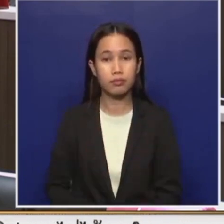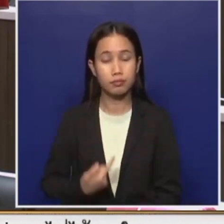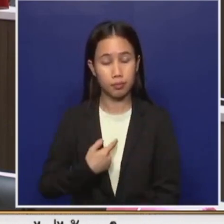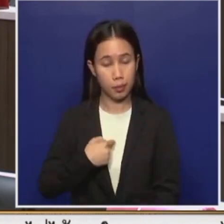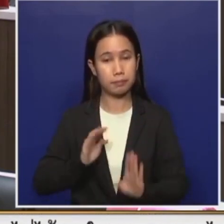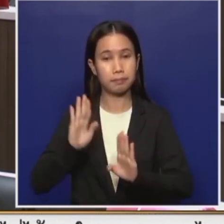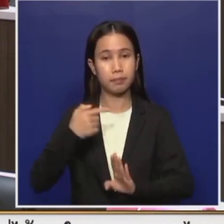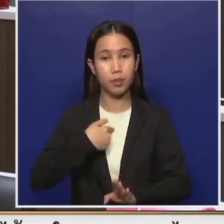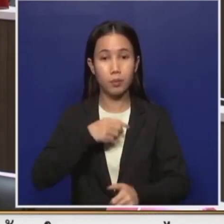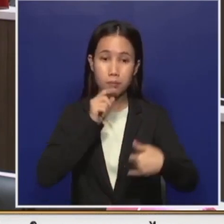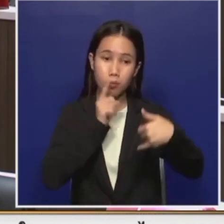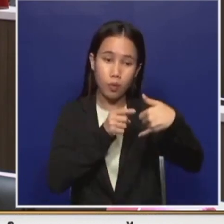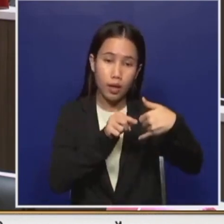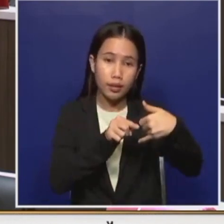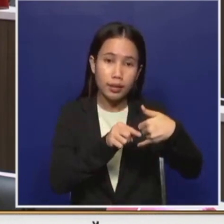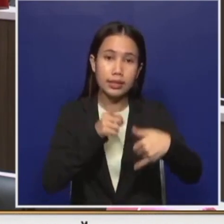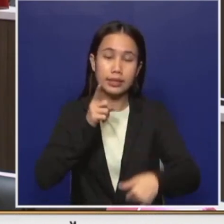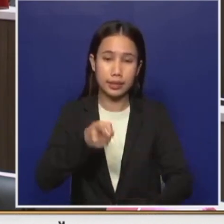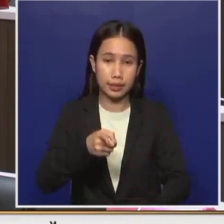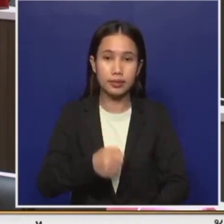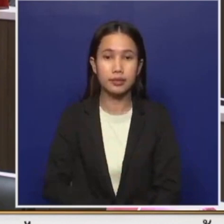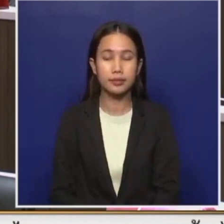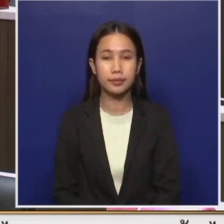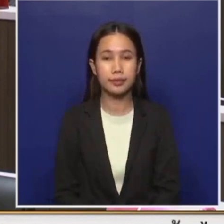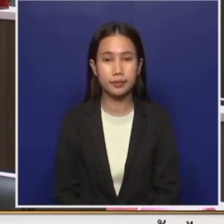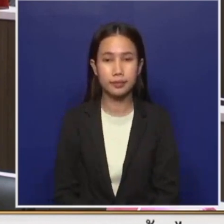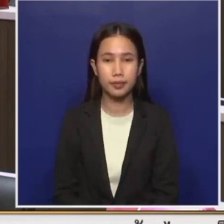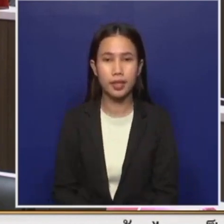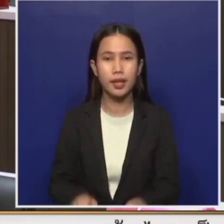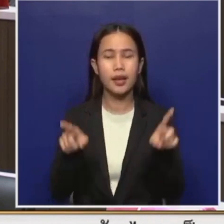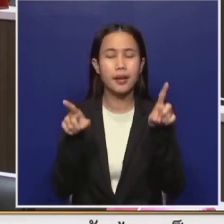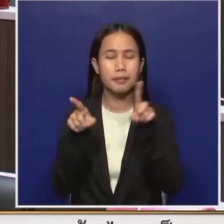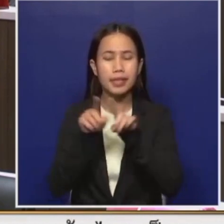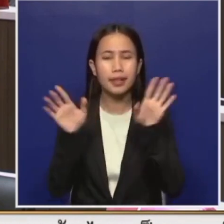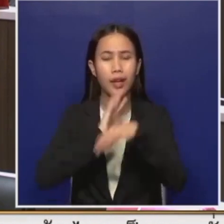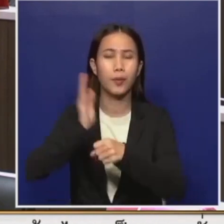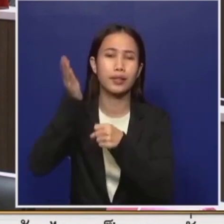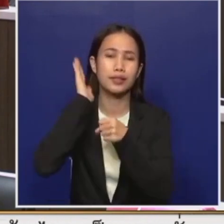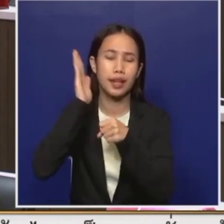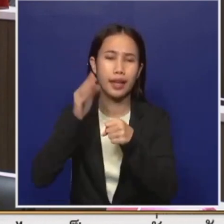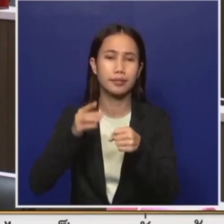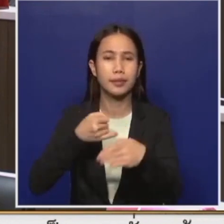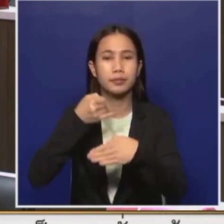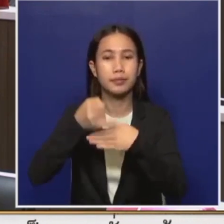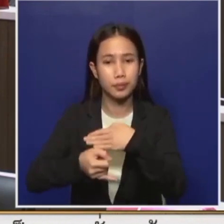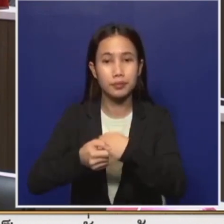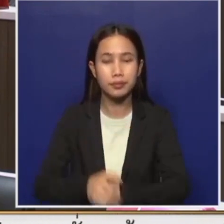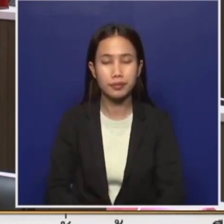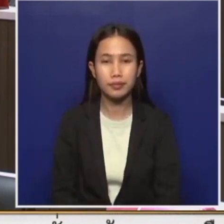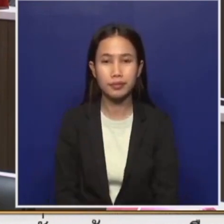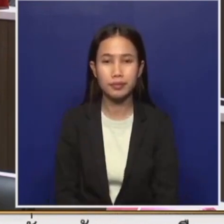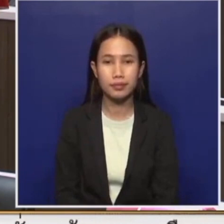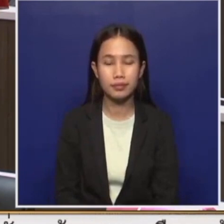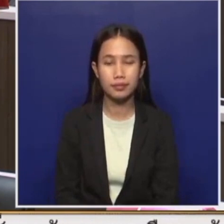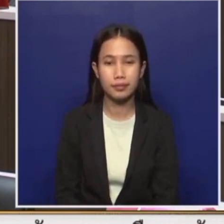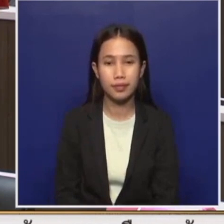ส่ทผมกลาหาเป็จริงเหมอนกับแนวทางการ Thaiพยาหลฐานอ